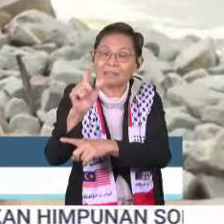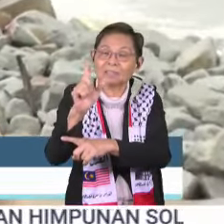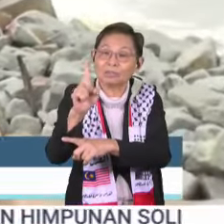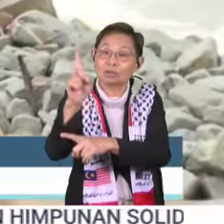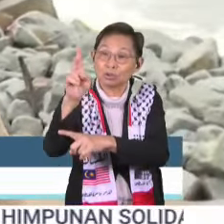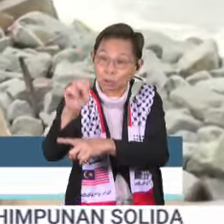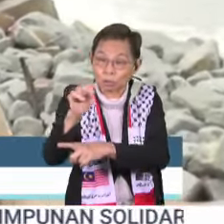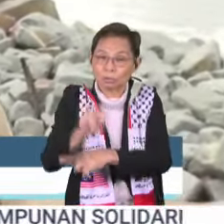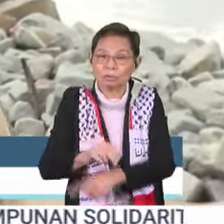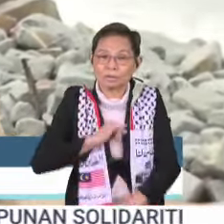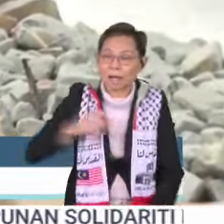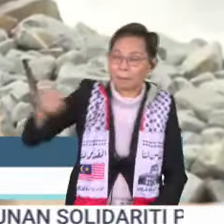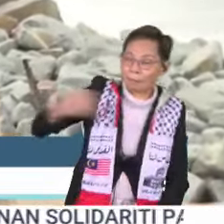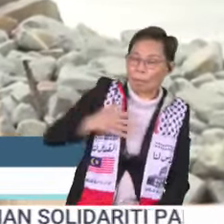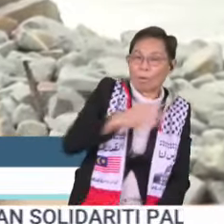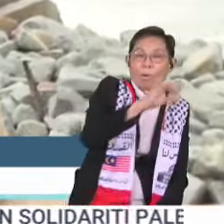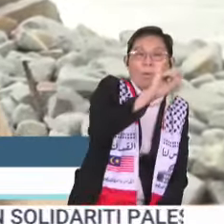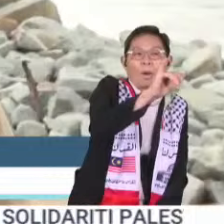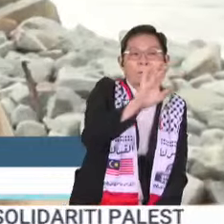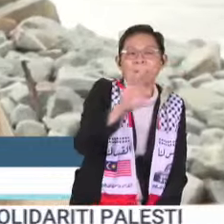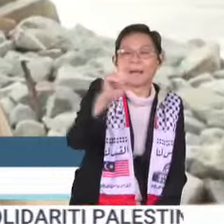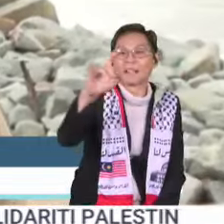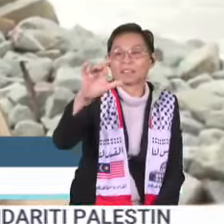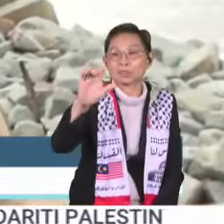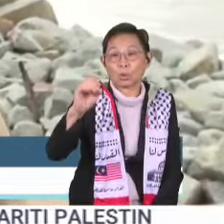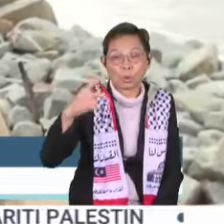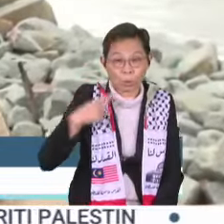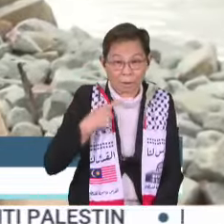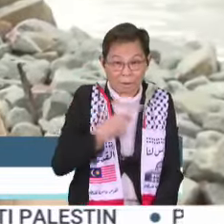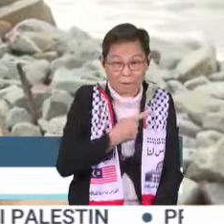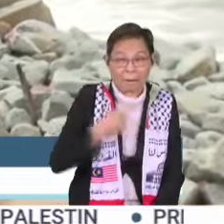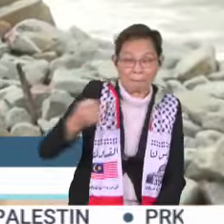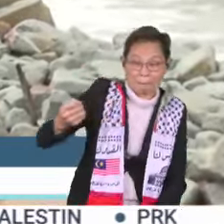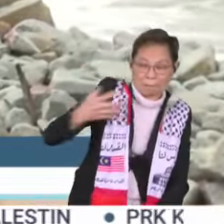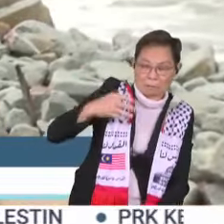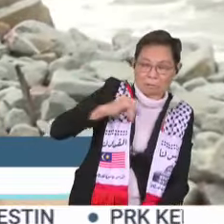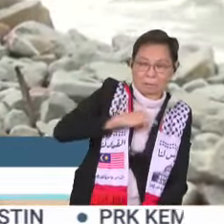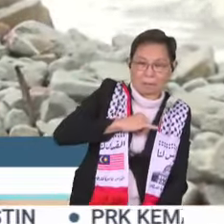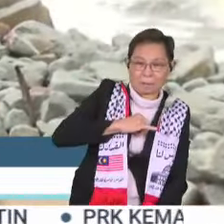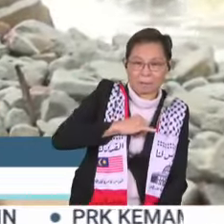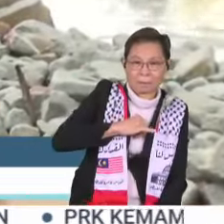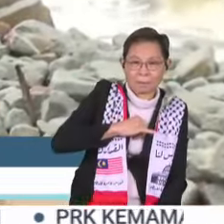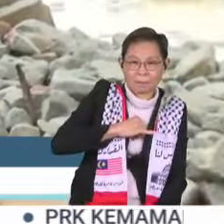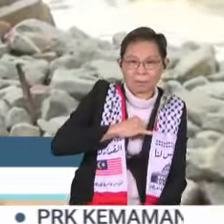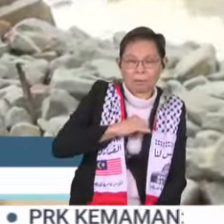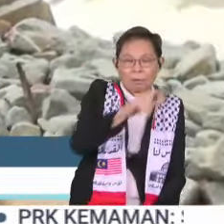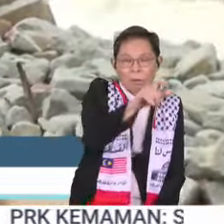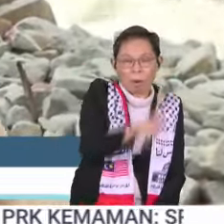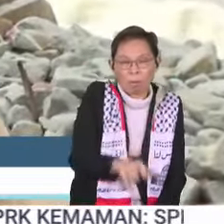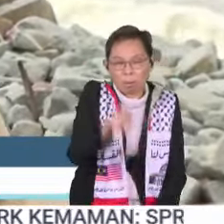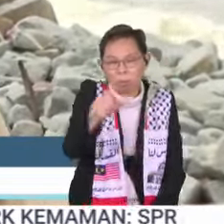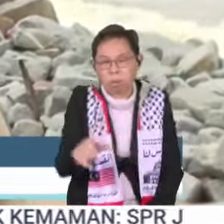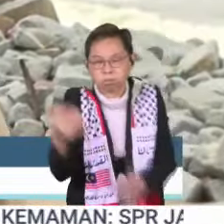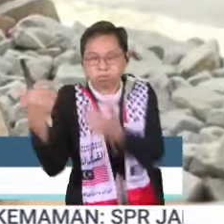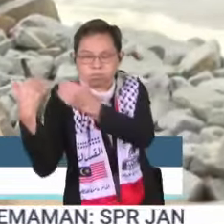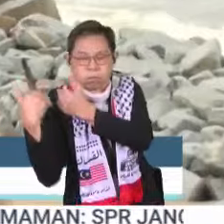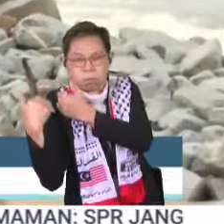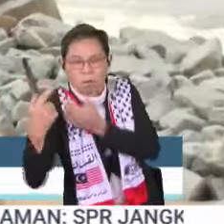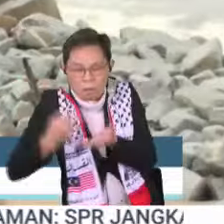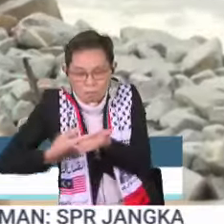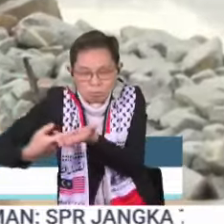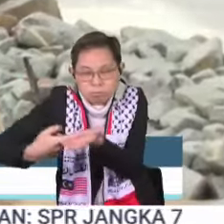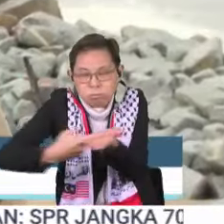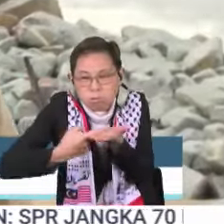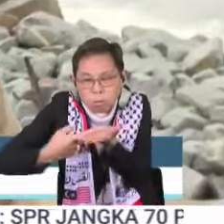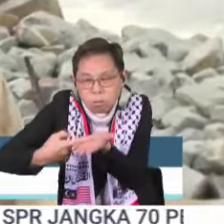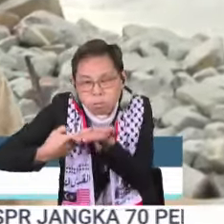saya dapat maklumat daripada WBSCO kita bahawa pihak benda bertanggungjawab pun bincang dah dengan kontraktor